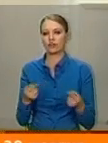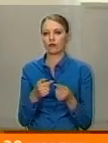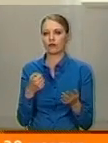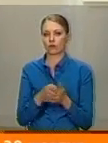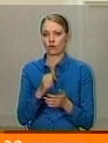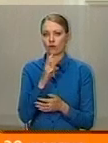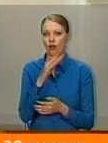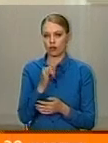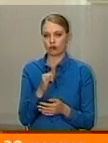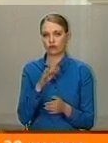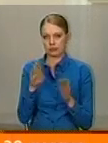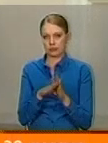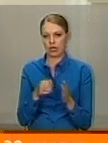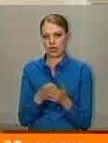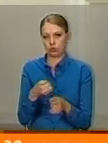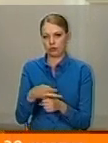акту підлягає звільненню.